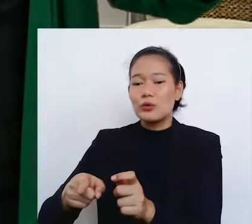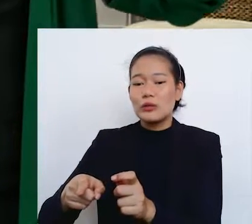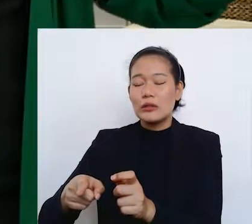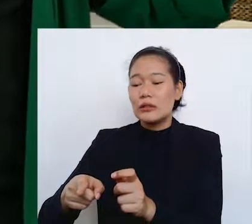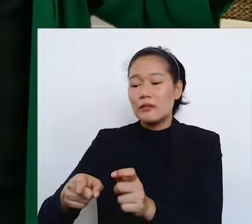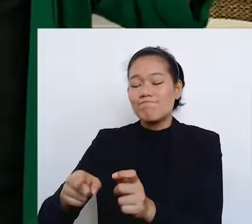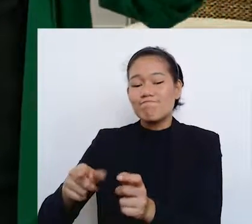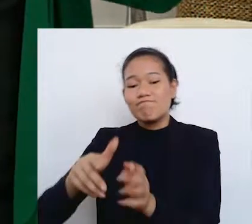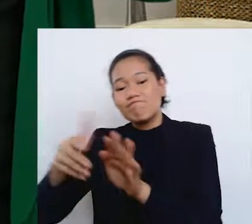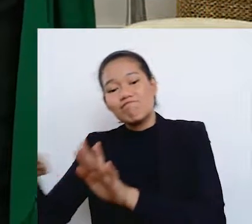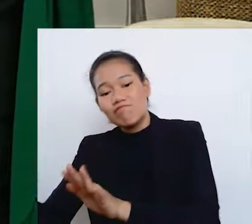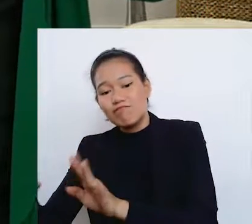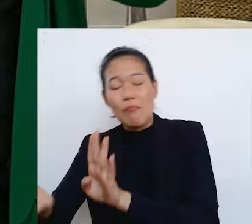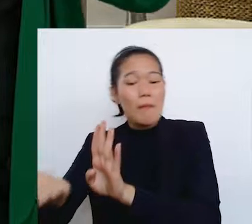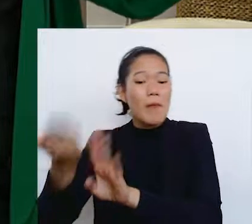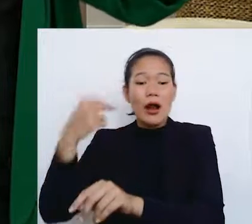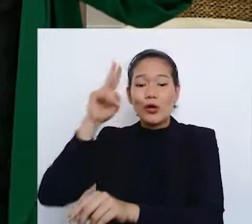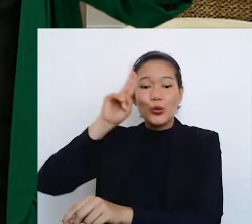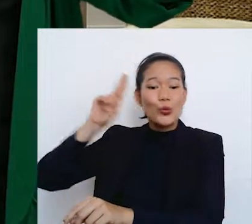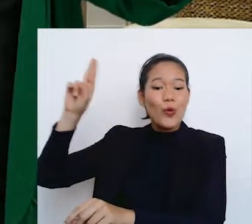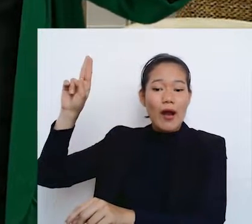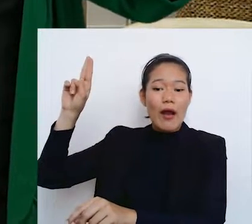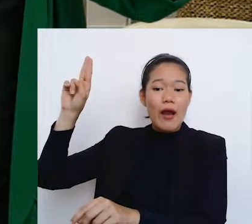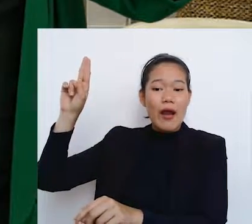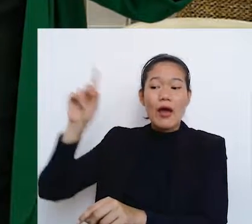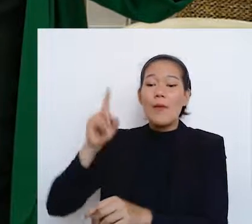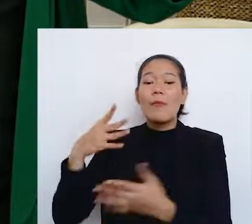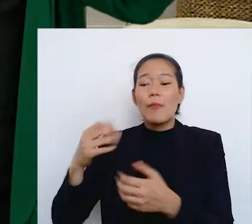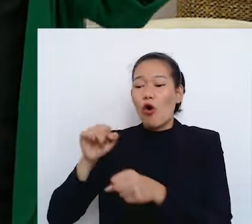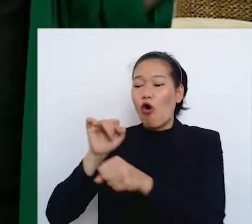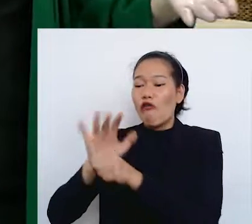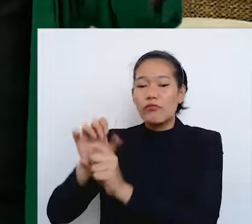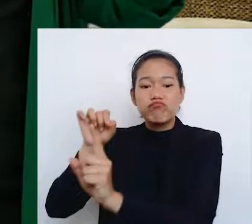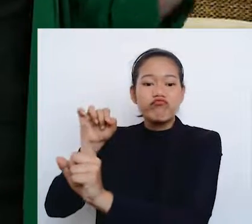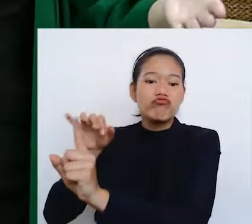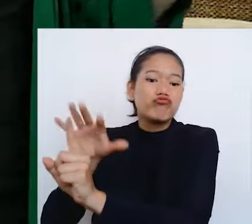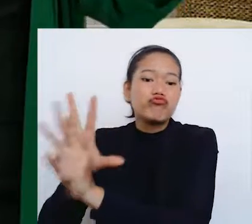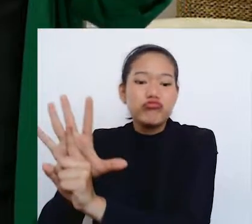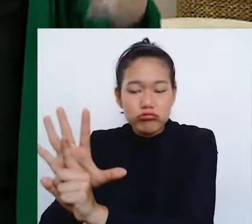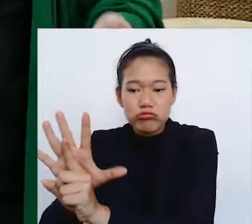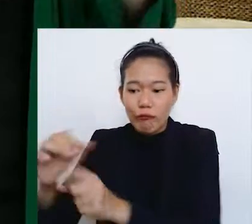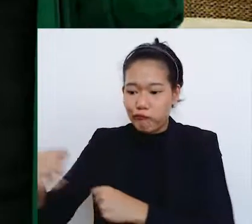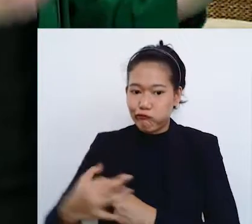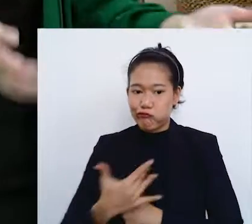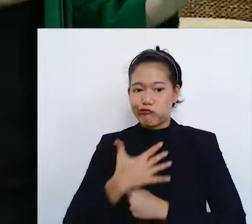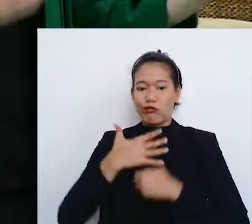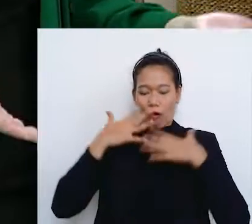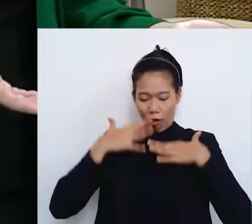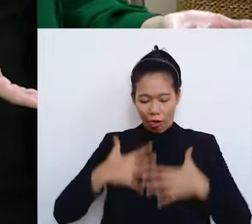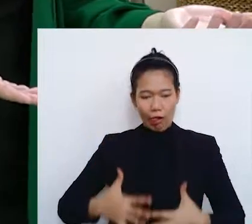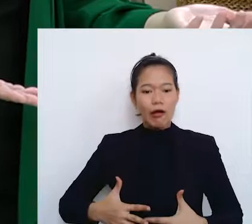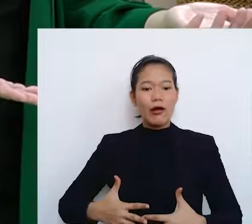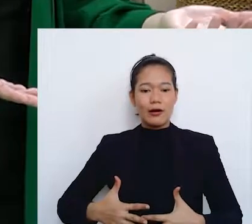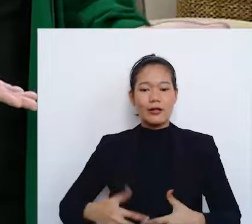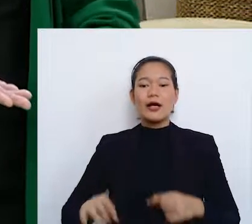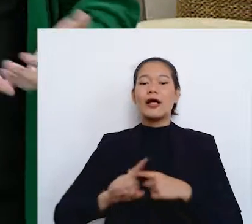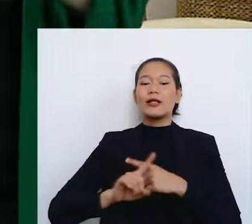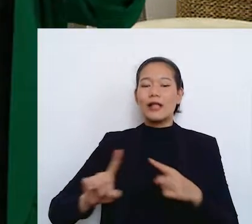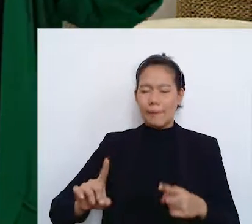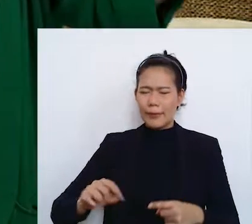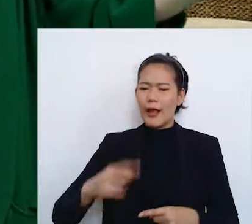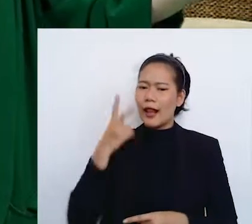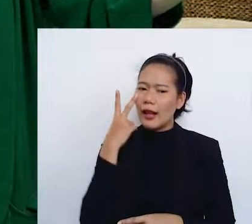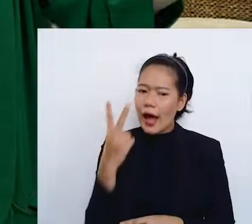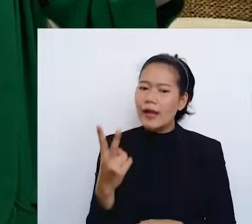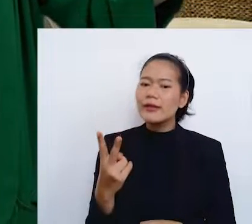harus berpulang kepada Bapa di sorga oleh karena COVID-19 di dalam tubuh mereka. Tetapi kita